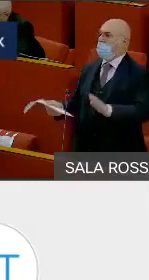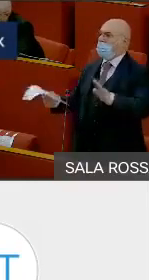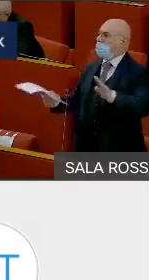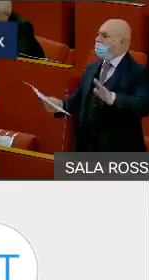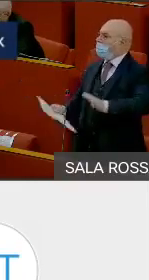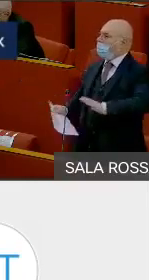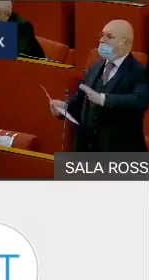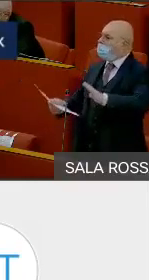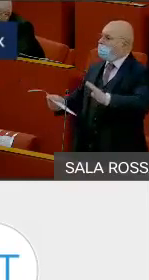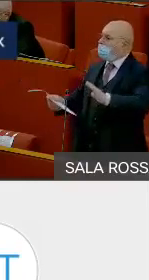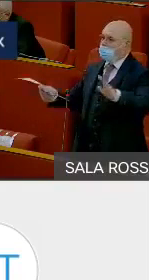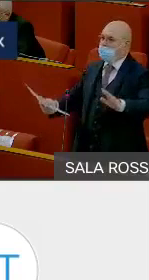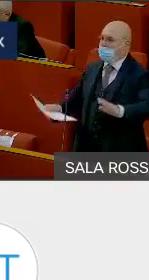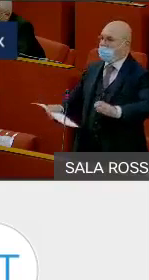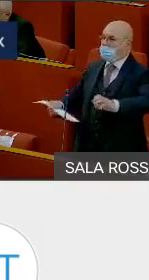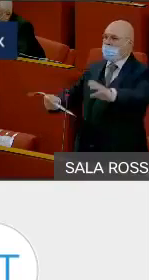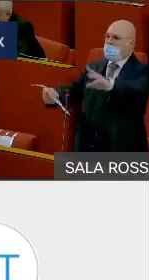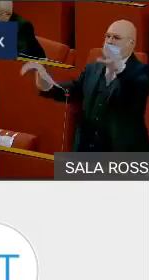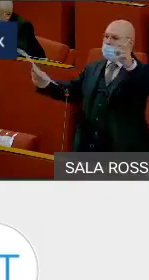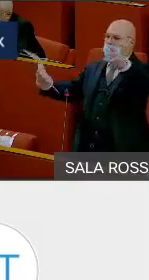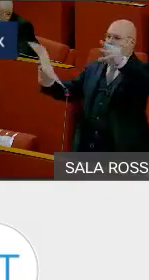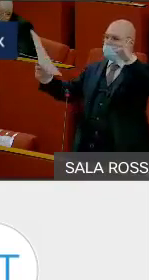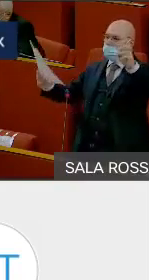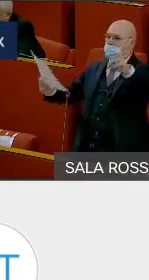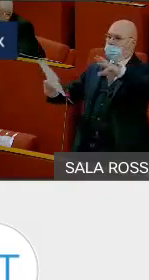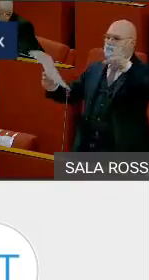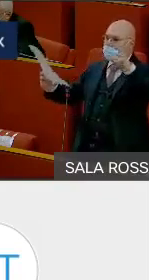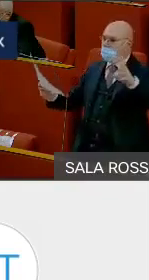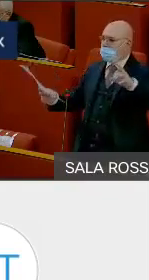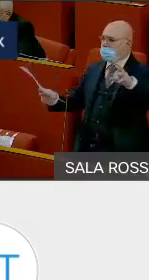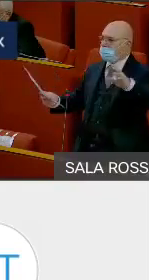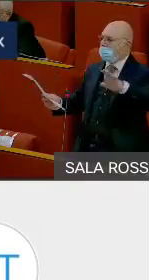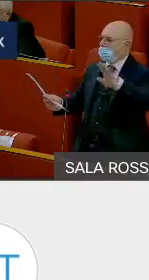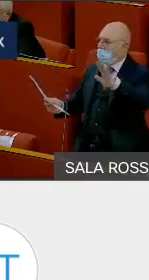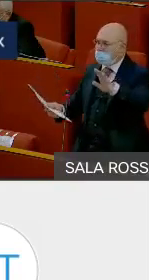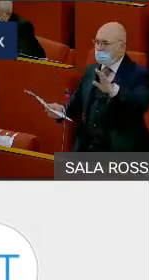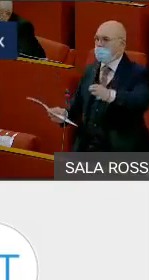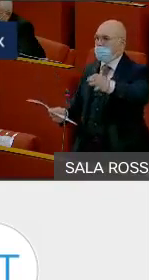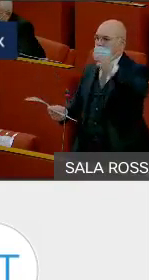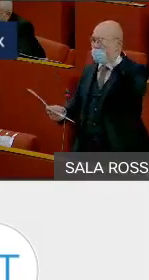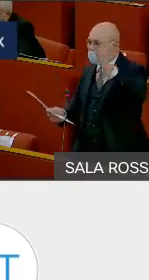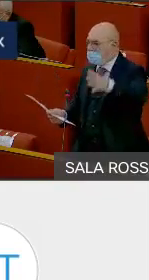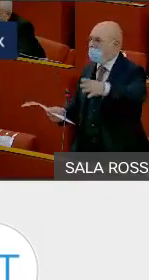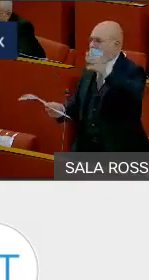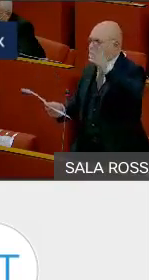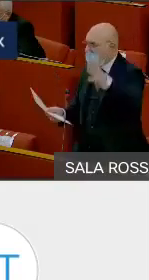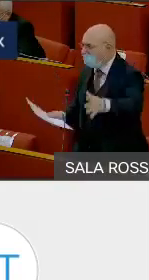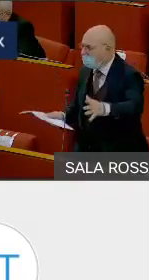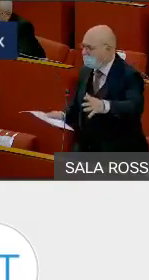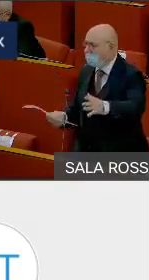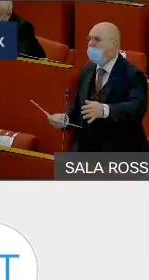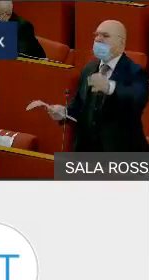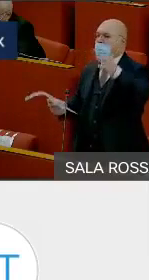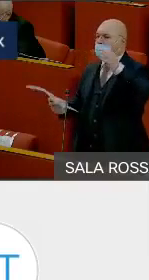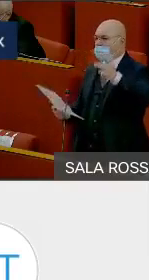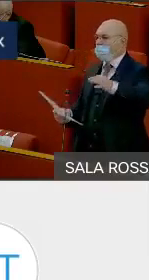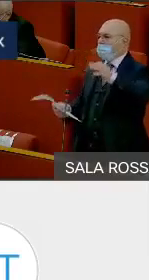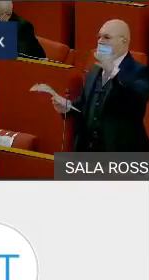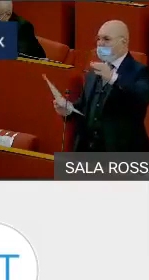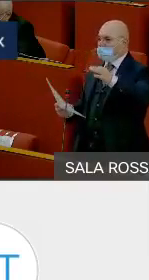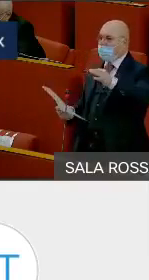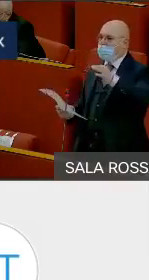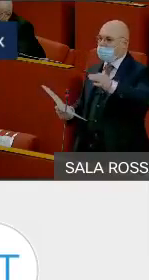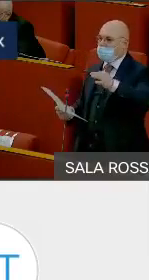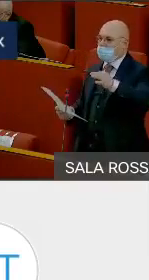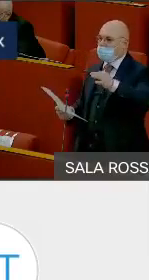poi qualcuno ha dichiarato no ma era possibile lo stesso l'indice c'era no perché con una proprietà così estesa non poteva